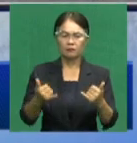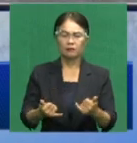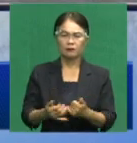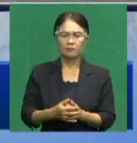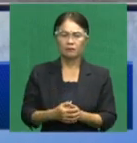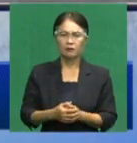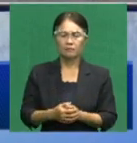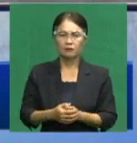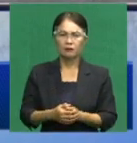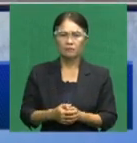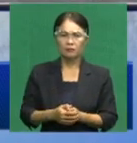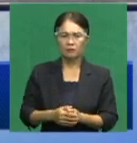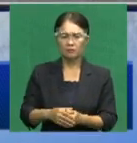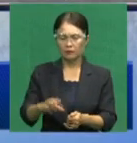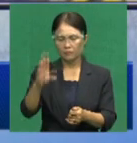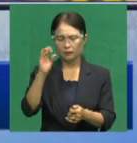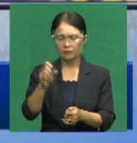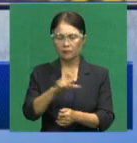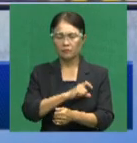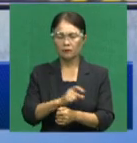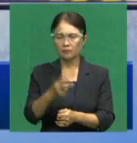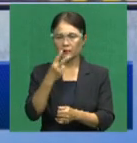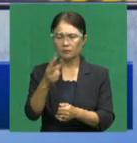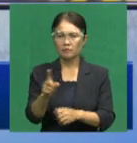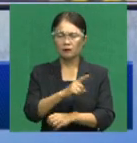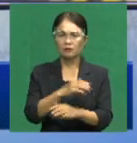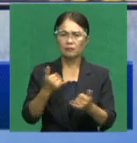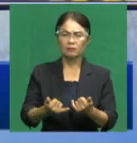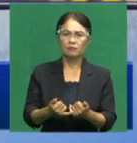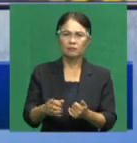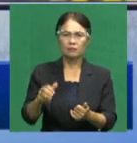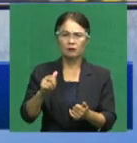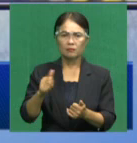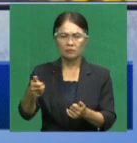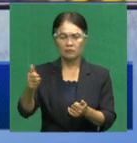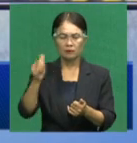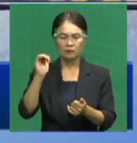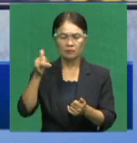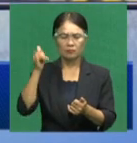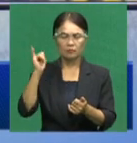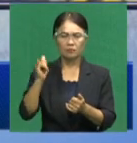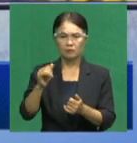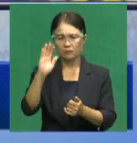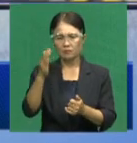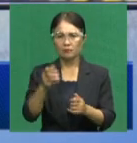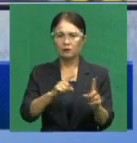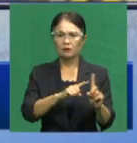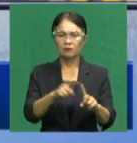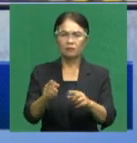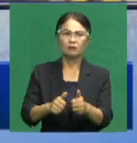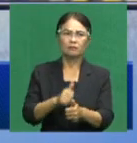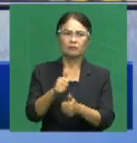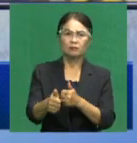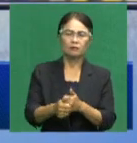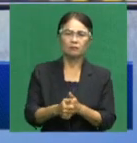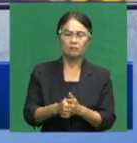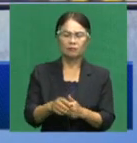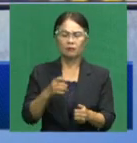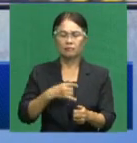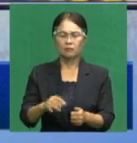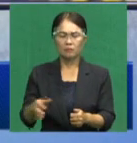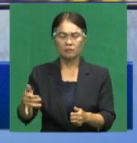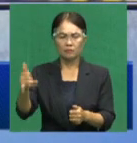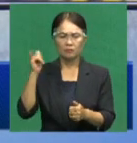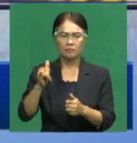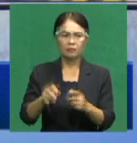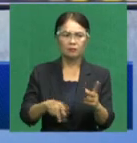ងបាទ ព្រោះយើងមើលថ្ងៃនេះនិងថ្ងៃម្សិលមិញរូបភាពដែលផ្ដល់ជូនដូចជាខុសគ្នាឆ្ងាយពីមុនថាម្សិលមិ